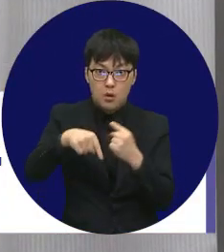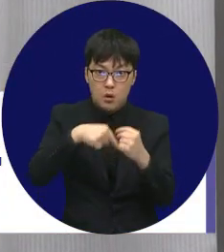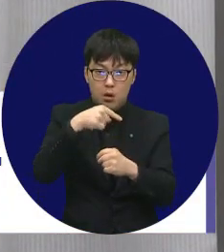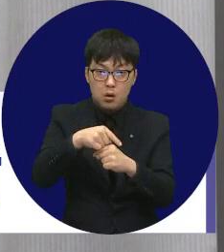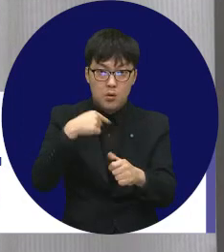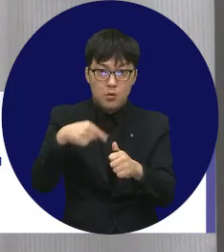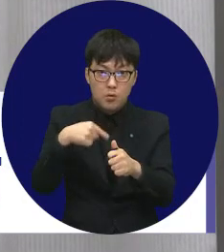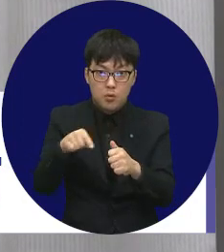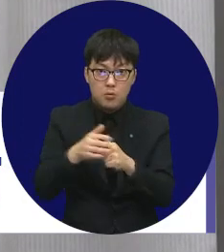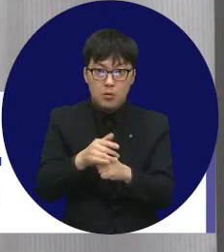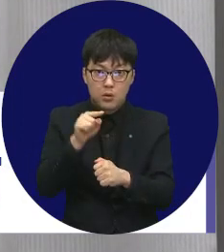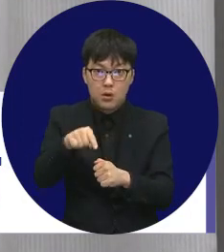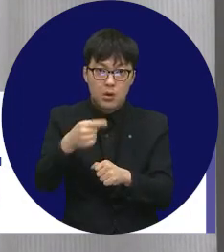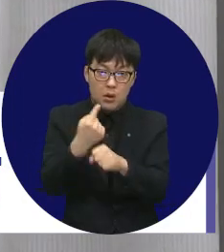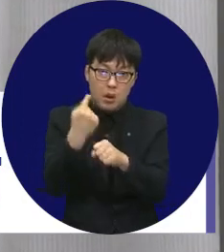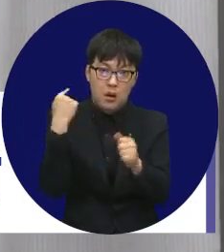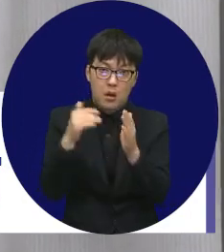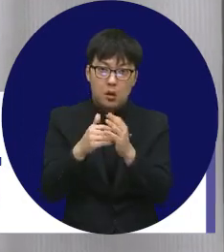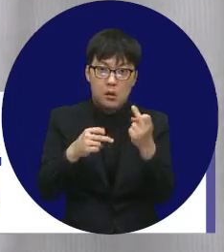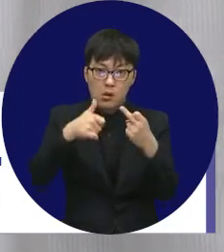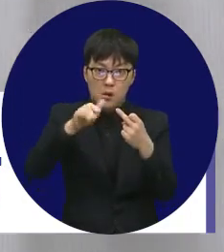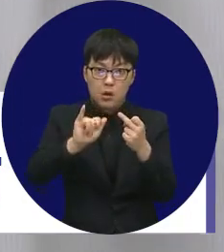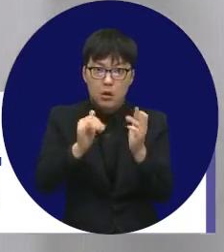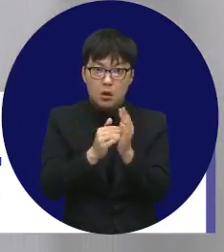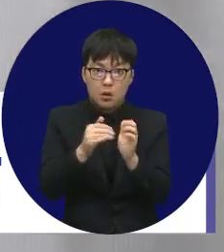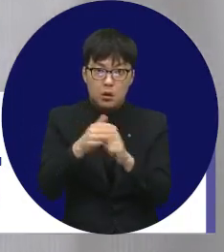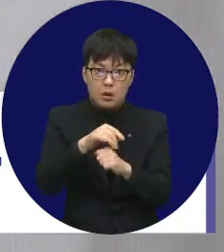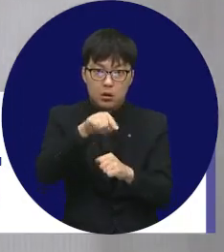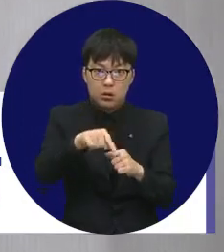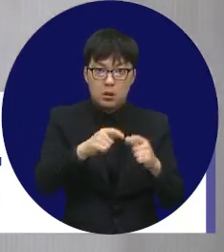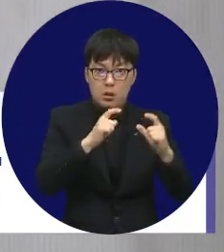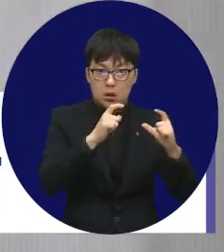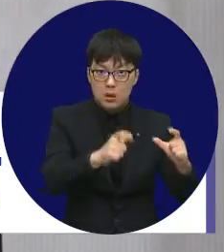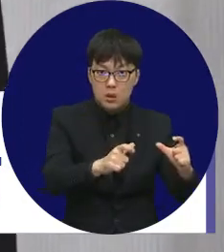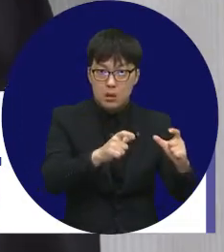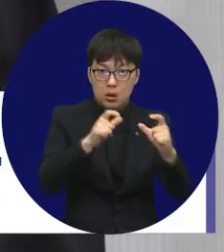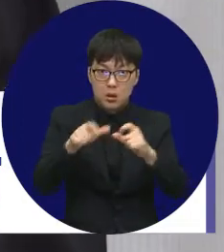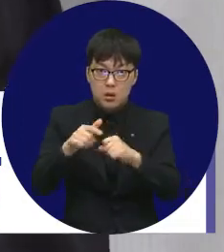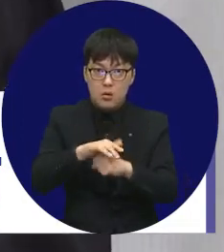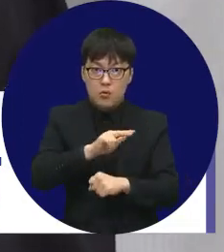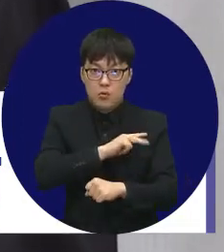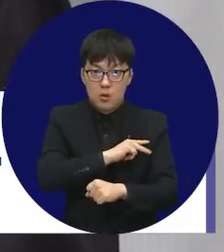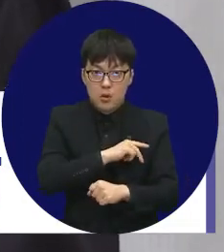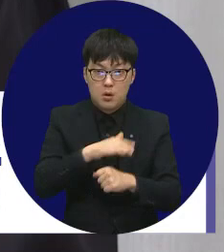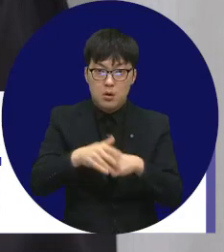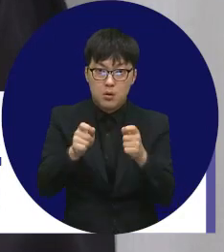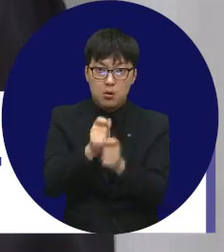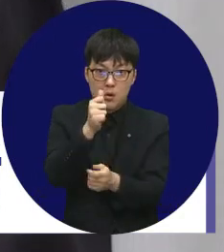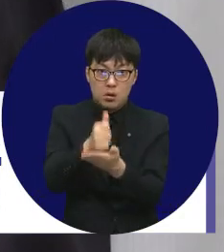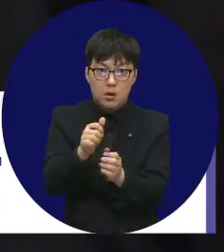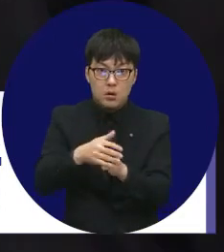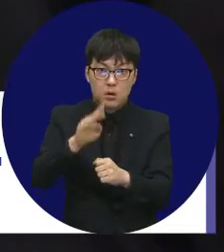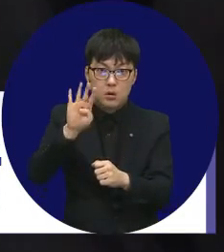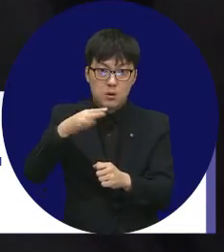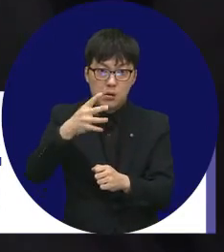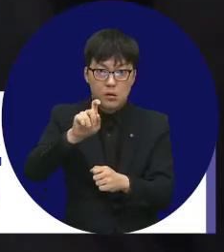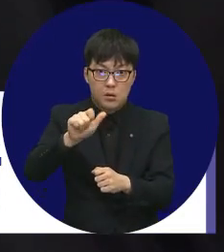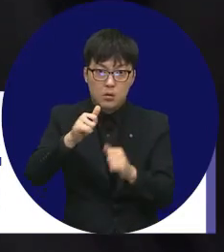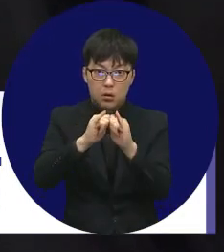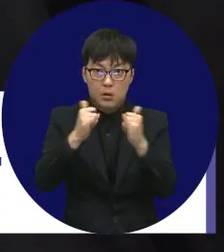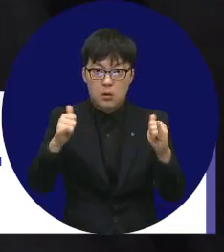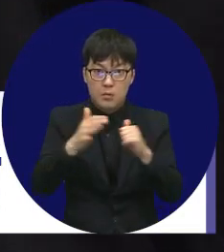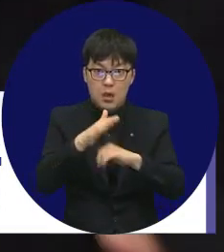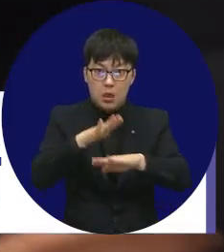민주시민교육 프로그램으로 지난해 12기까지 지방자치단체장, 지방의회 의원을 포함하여 총 415명의